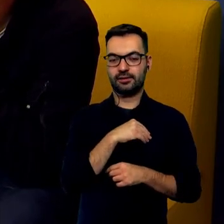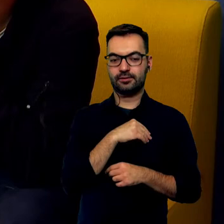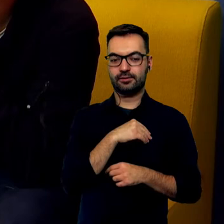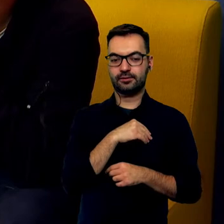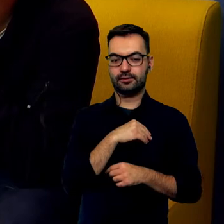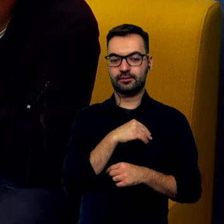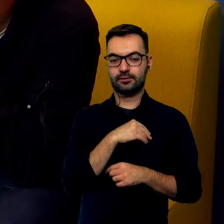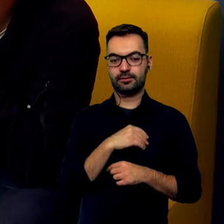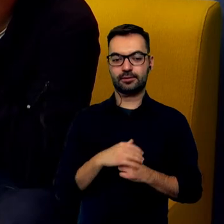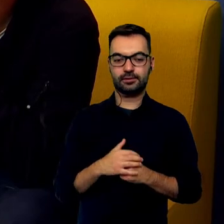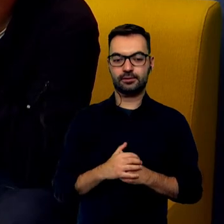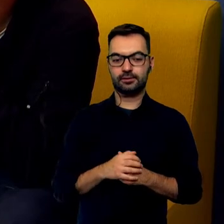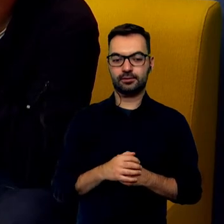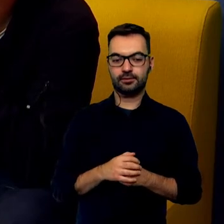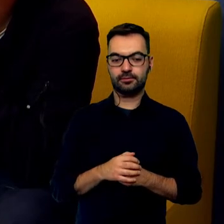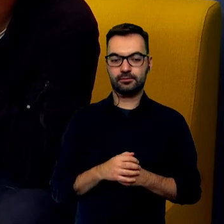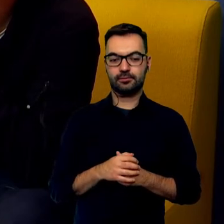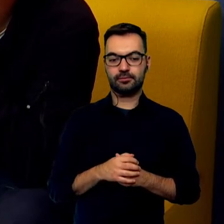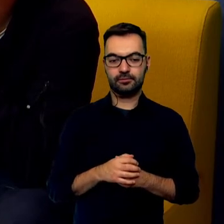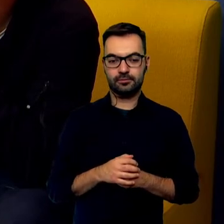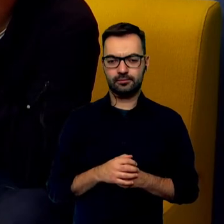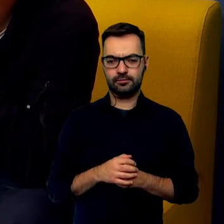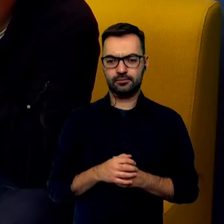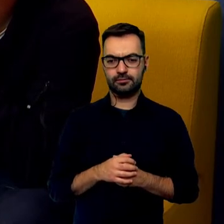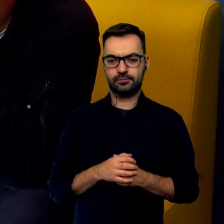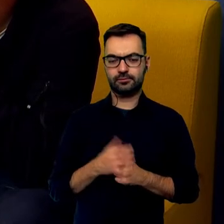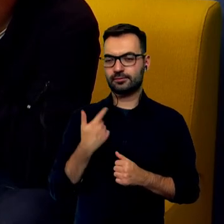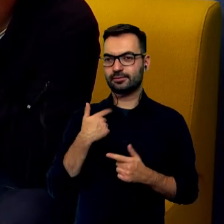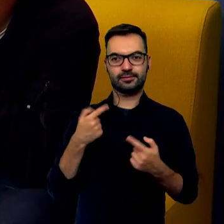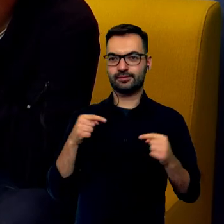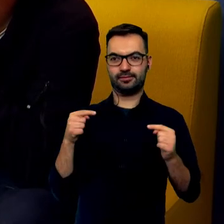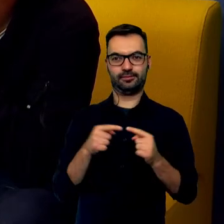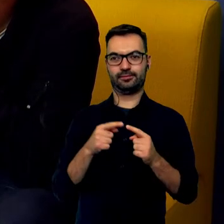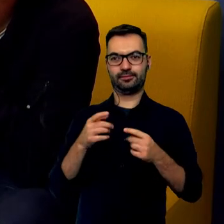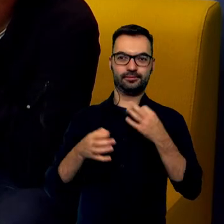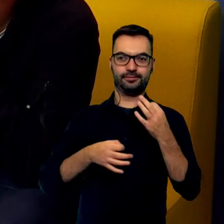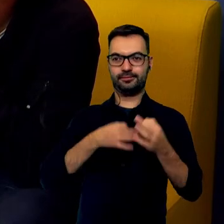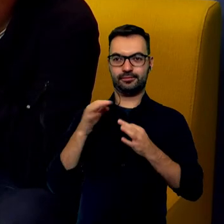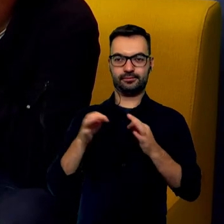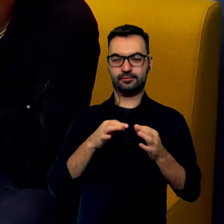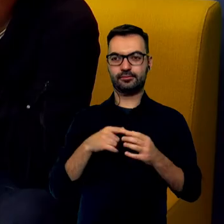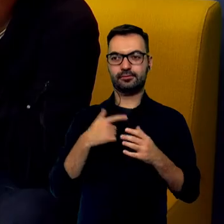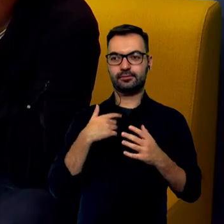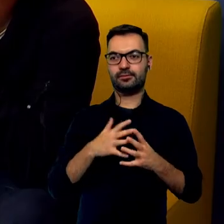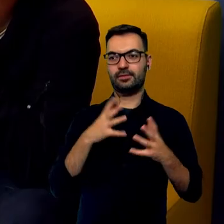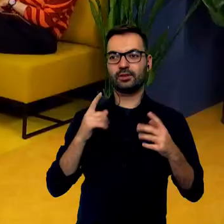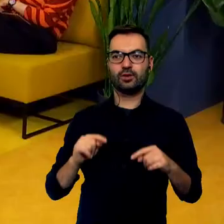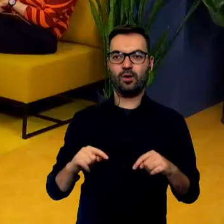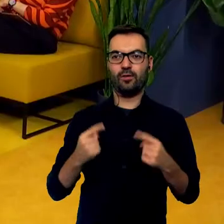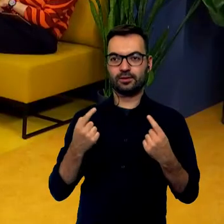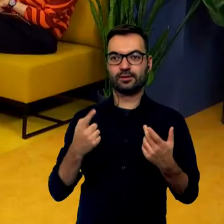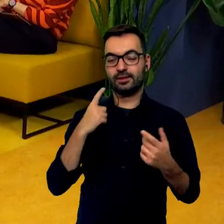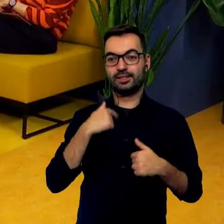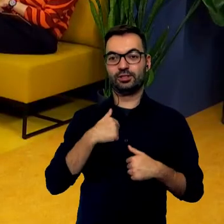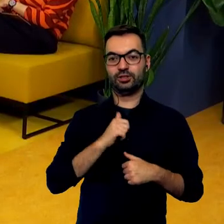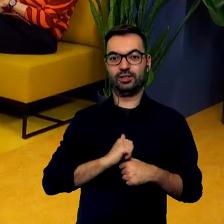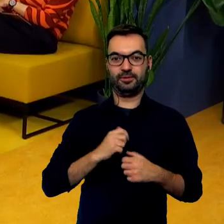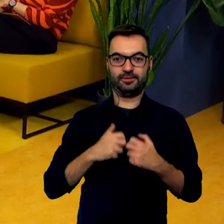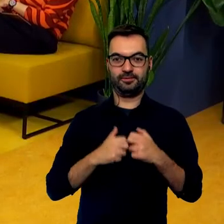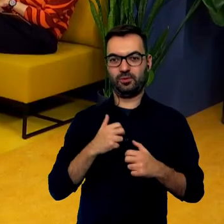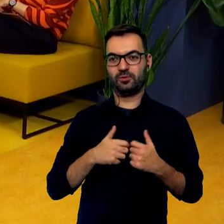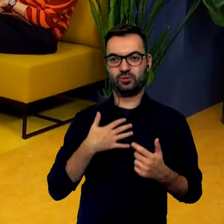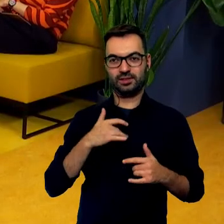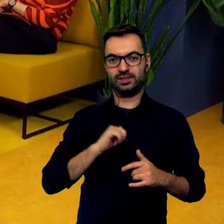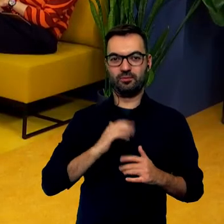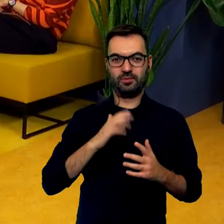człowiekiem, który może tą historię opowiadać każdego dnia, że największy mój konflikt będzie dotyczył mnie samego, że ja będę